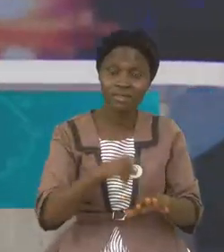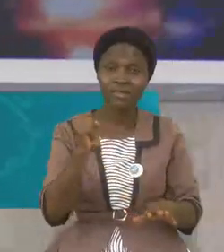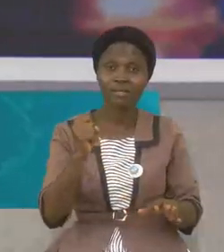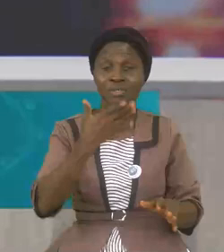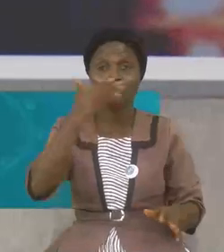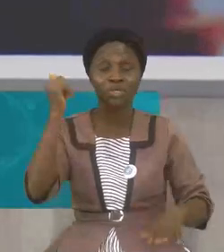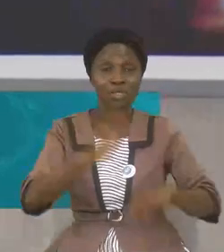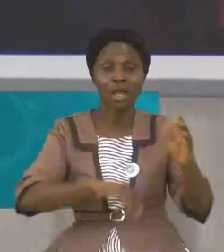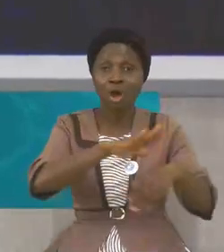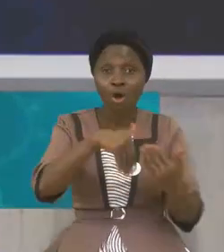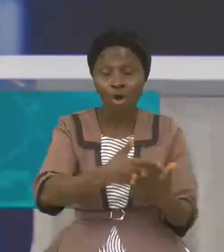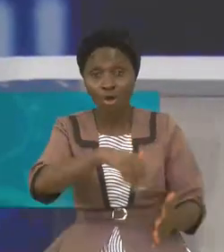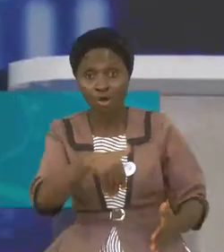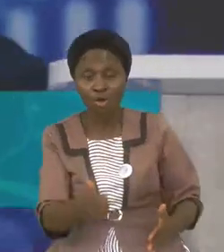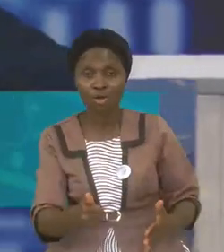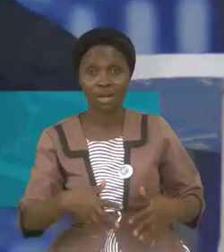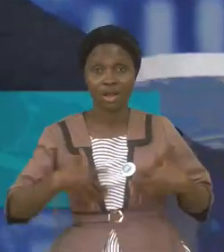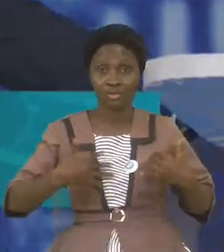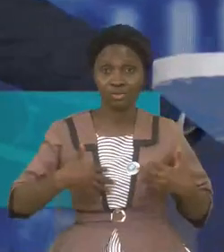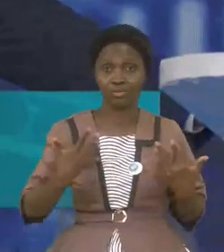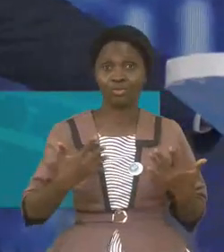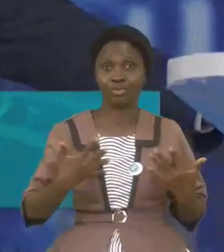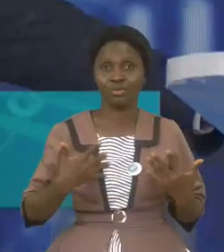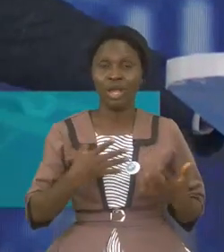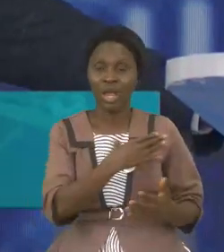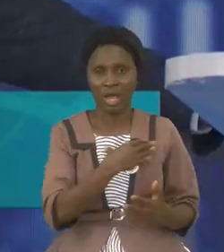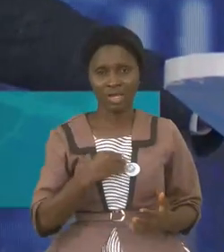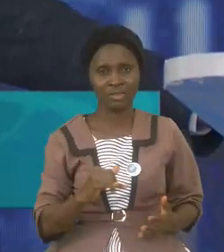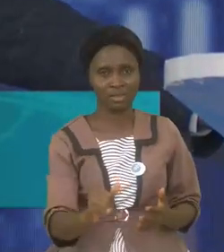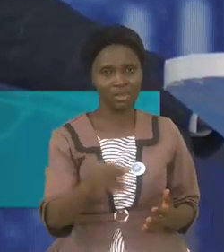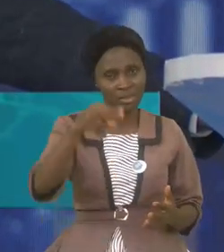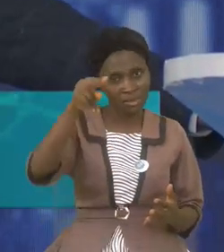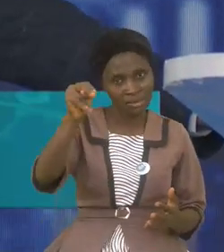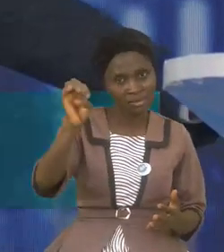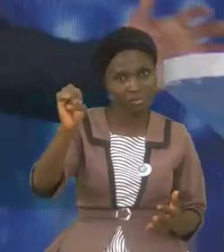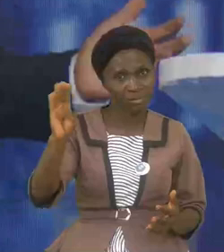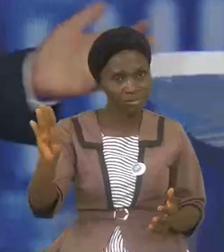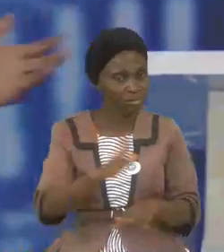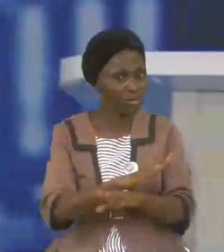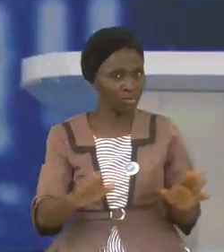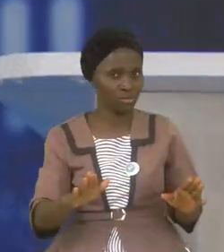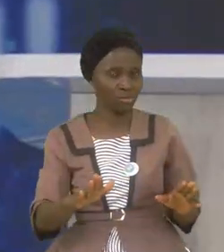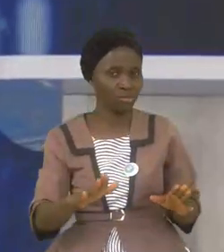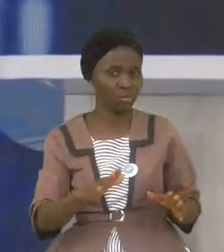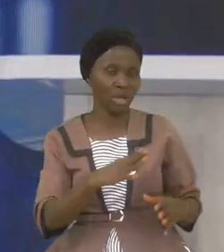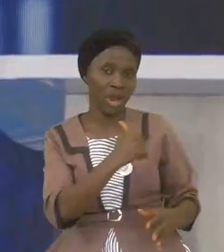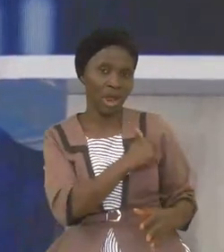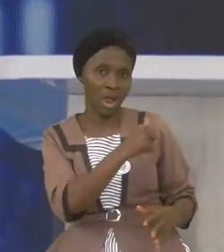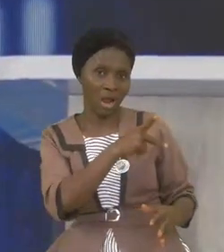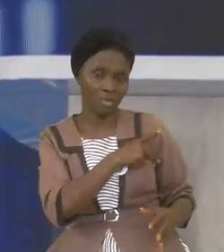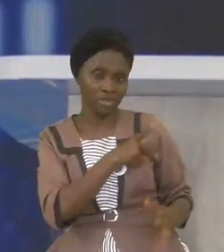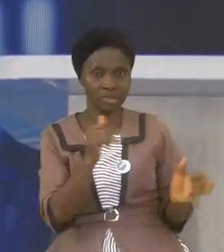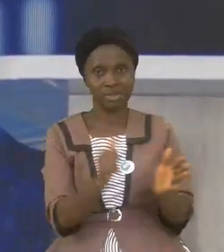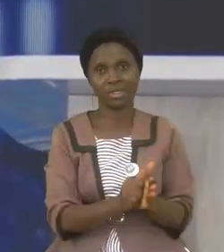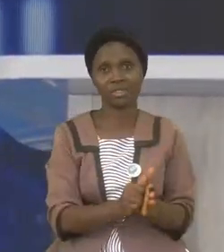vie. Ils étaient 10 fois meilleurs, 10 fois supérieurs à tous les gens. Et il les